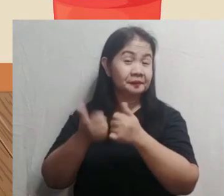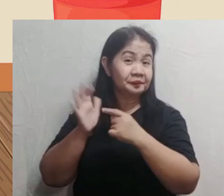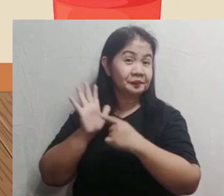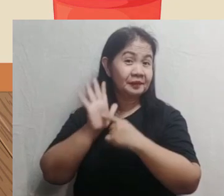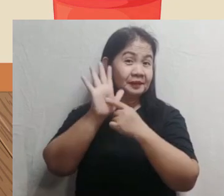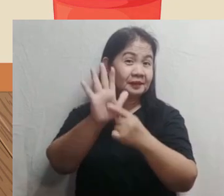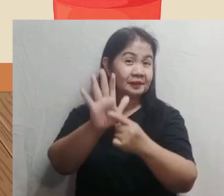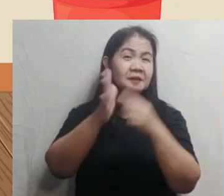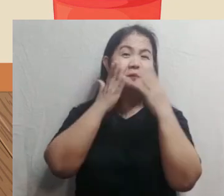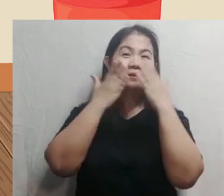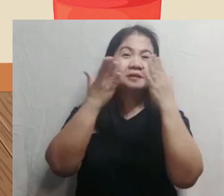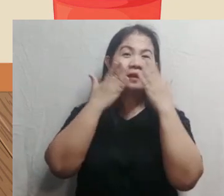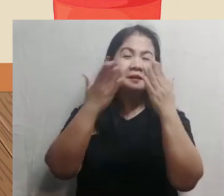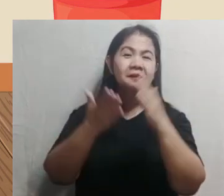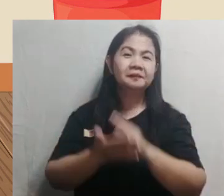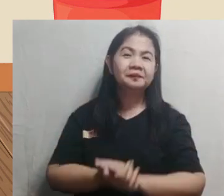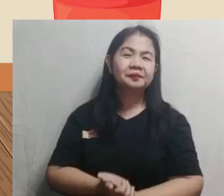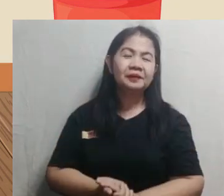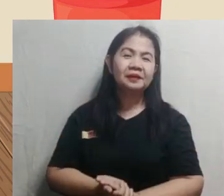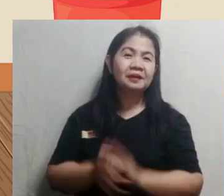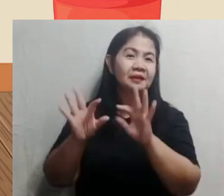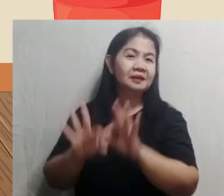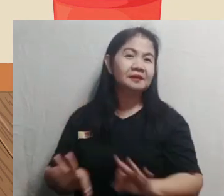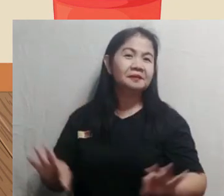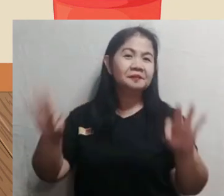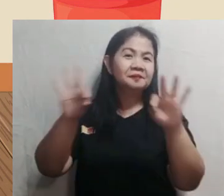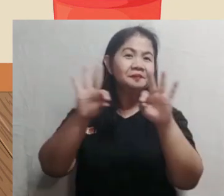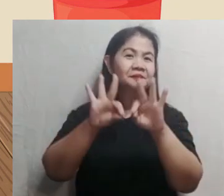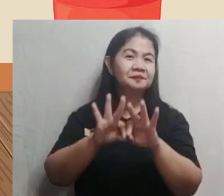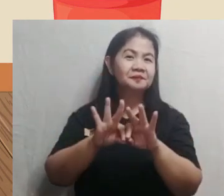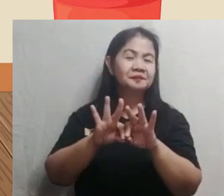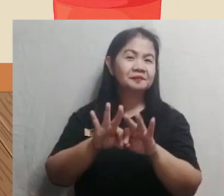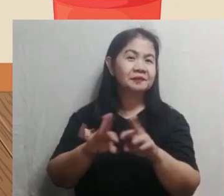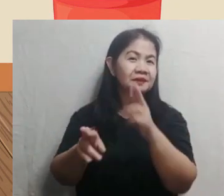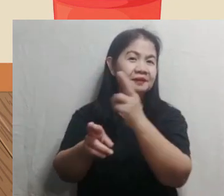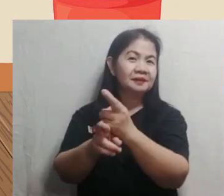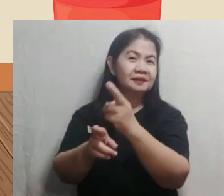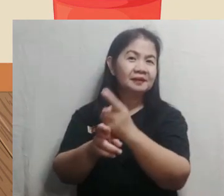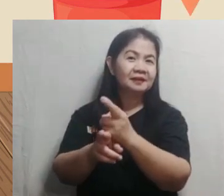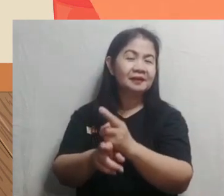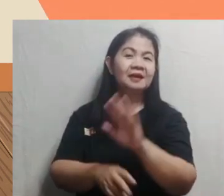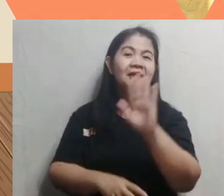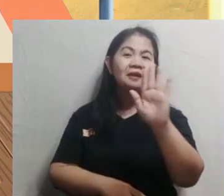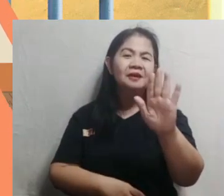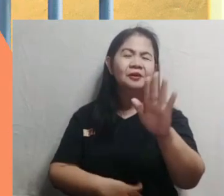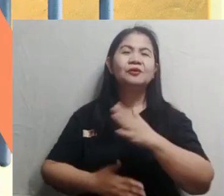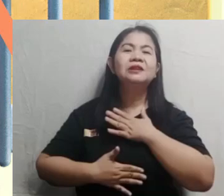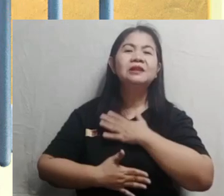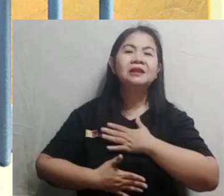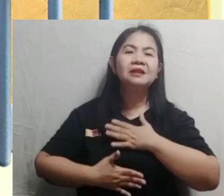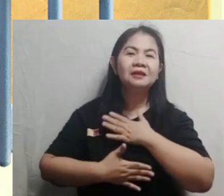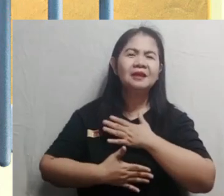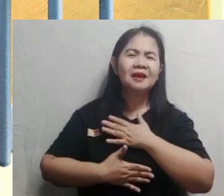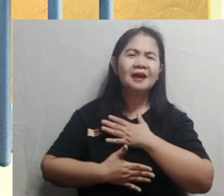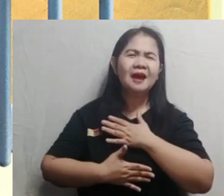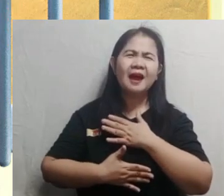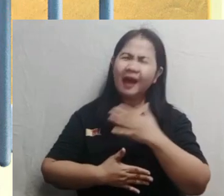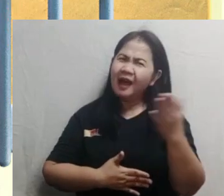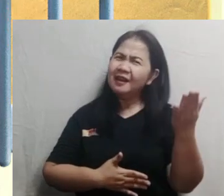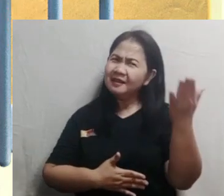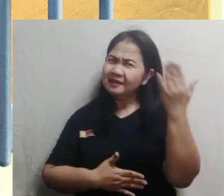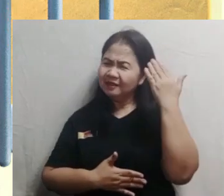ang pasasalamat sa kahalagahan ng mga karapatan na iyong tinatamasa? Halina't